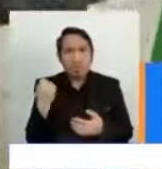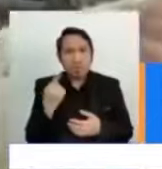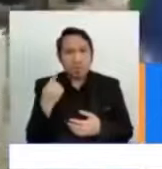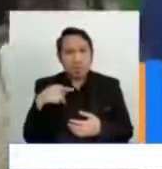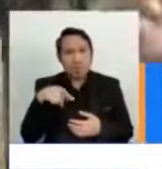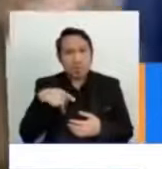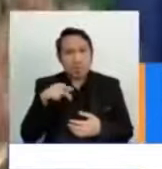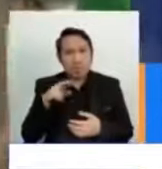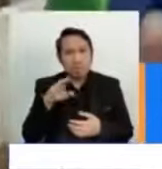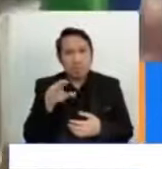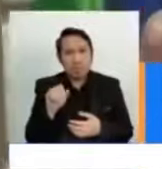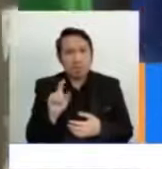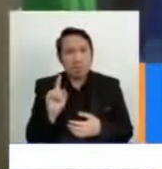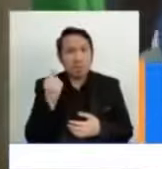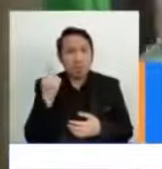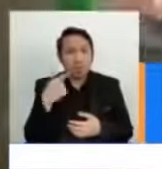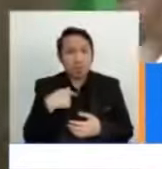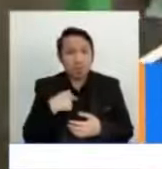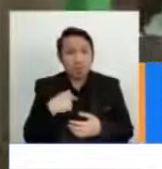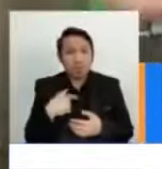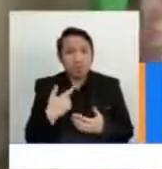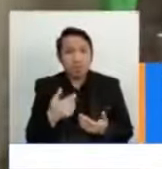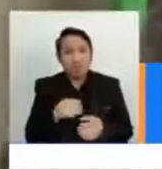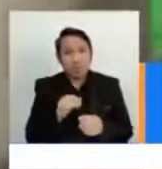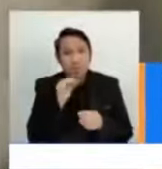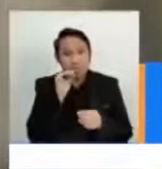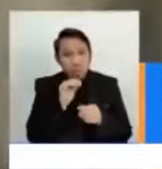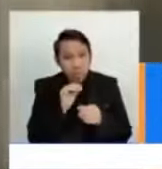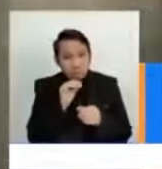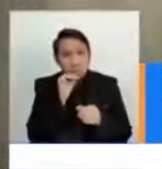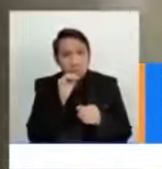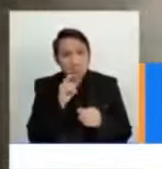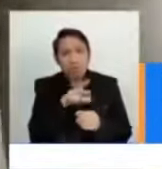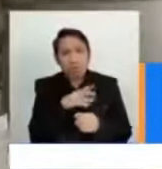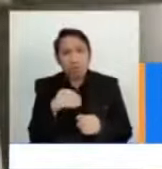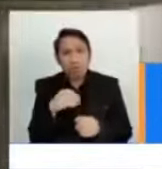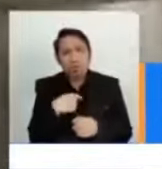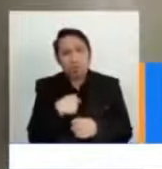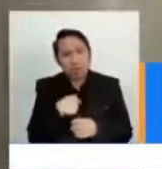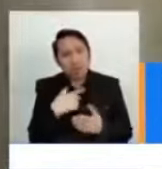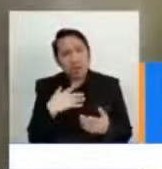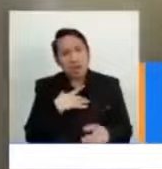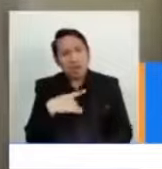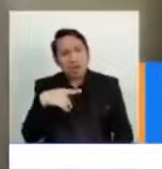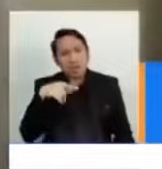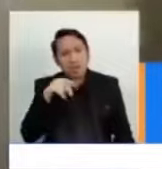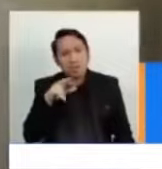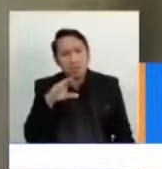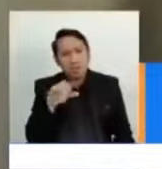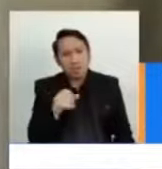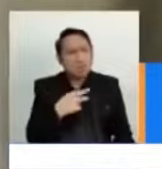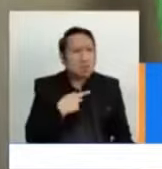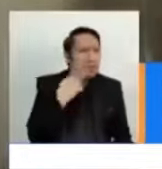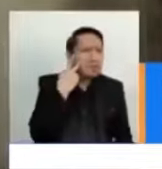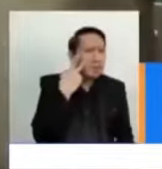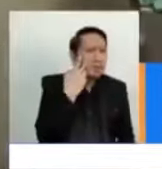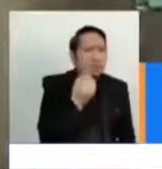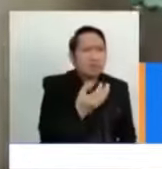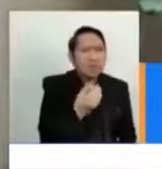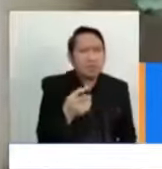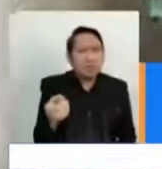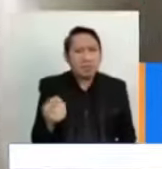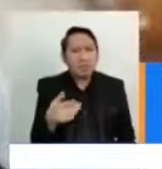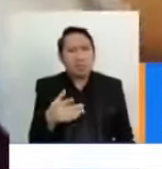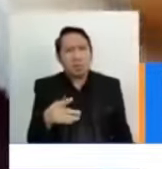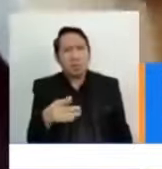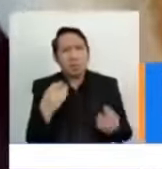Paris, mga sigarilyo soft drinks, tapos talagang kinahiligan ko yung Paris kasi nakita ko marami nagpa-Paris din talaga at saka parang in demand yung Paris.